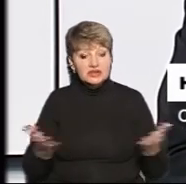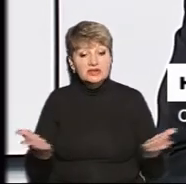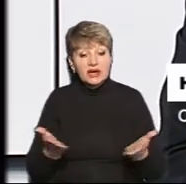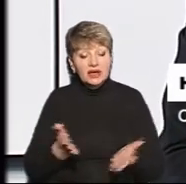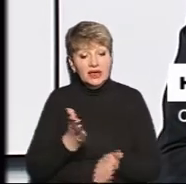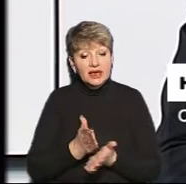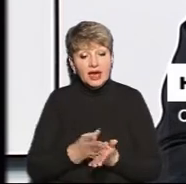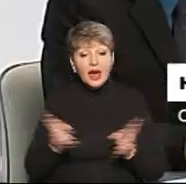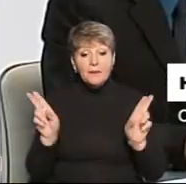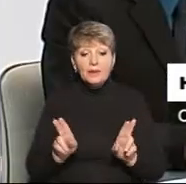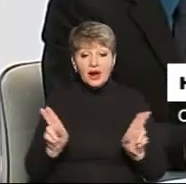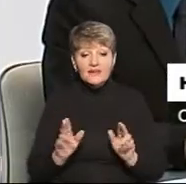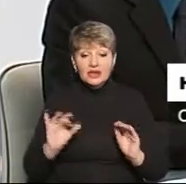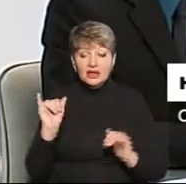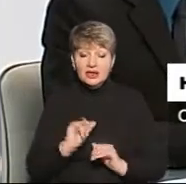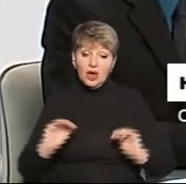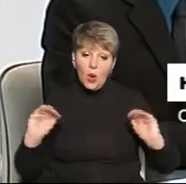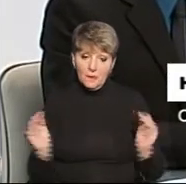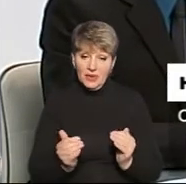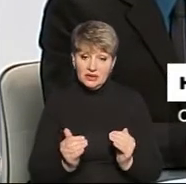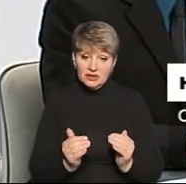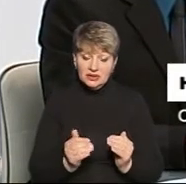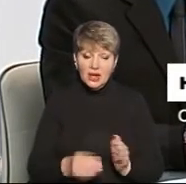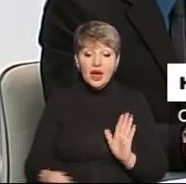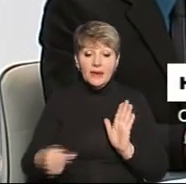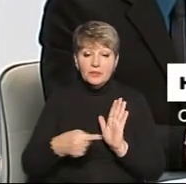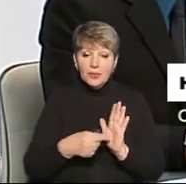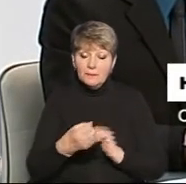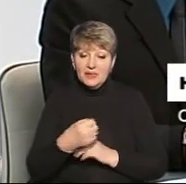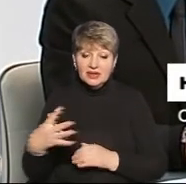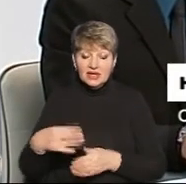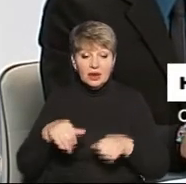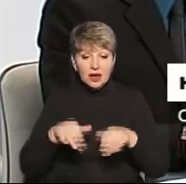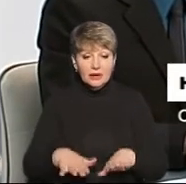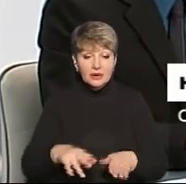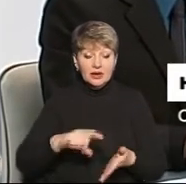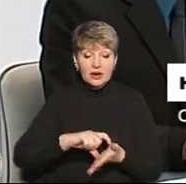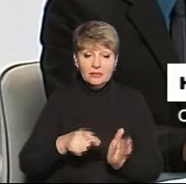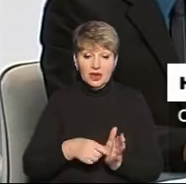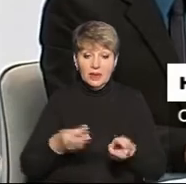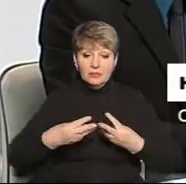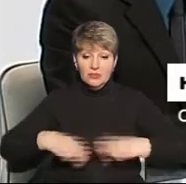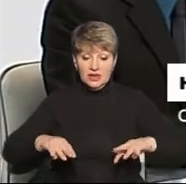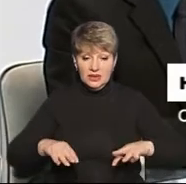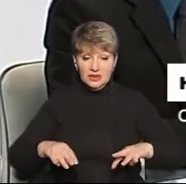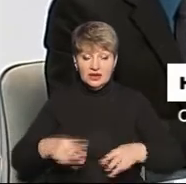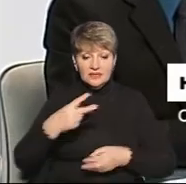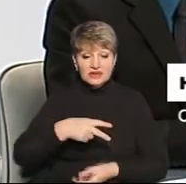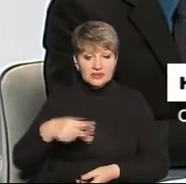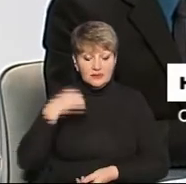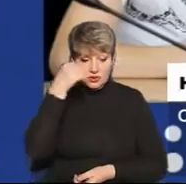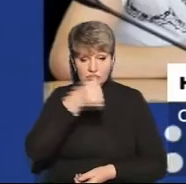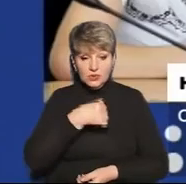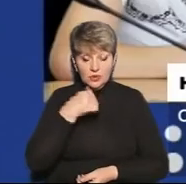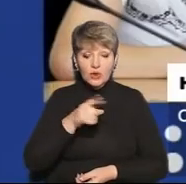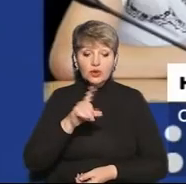зоні? Відповідно пункту 15 постанови Кабінету міністрів від 22 липня 2020